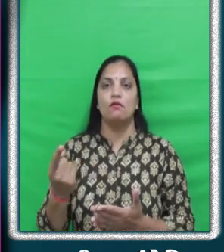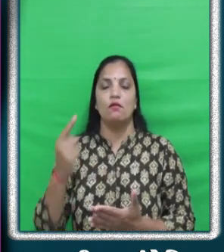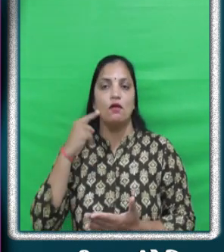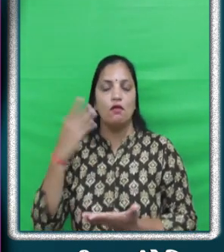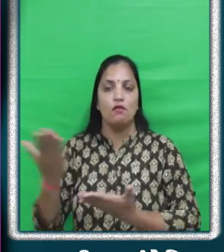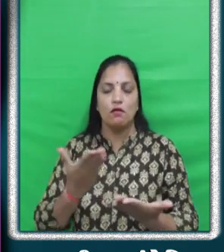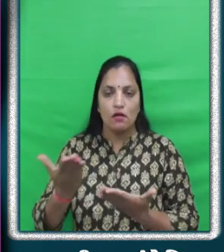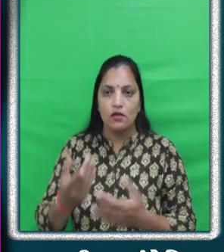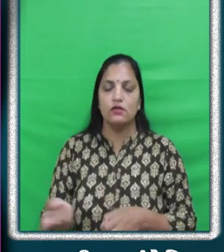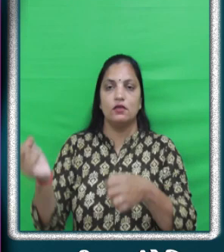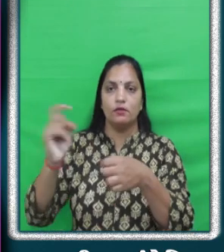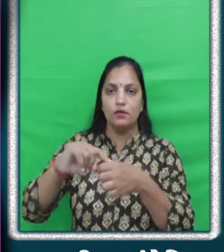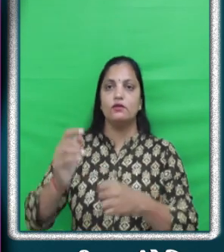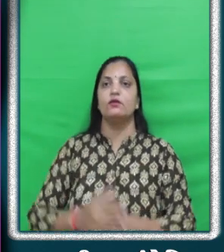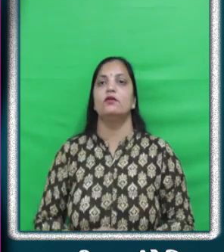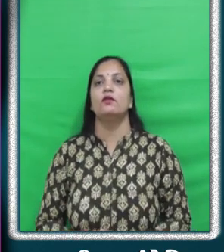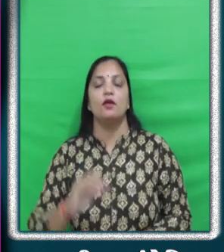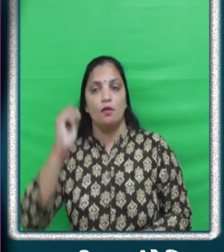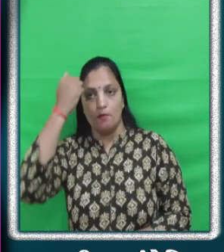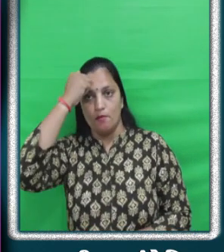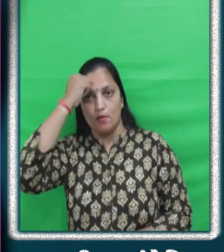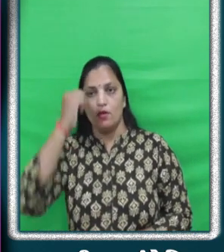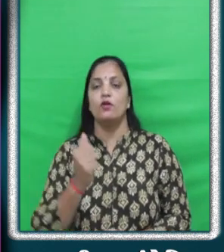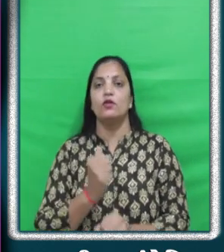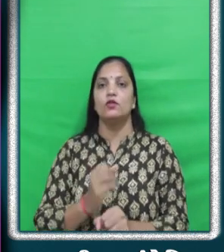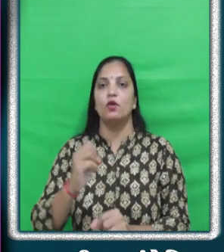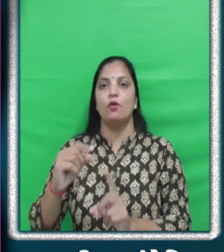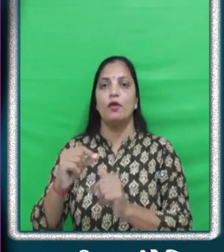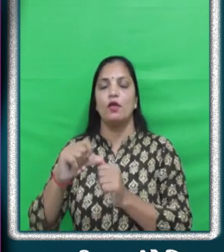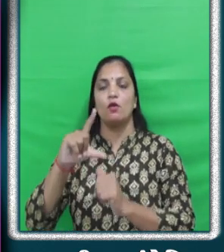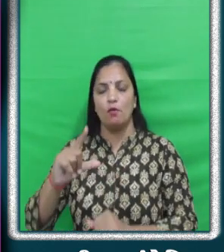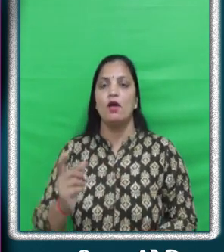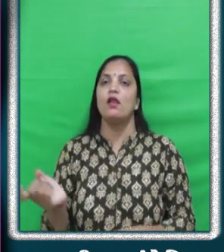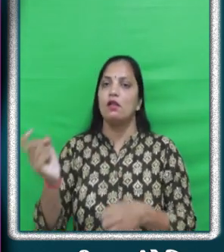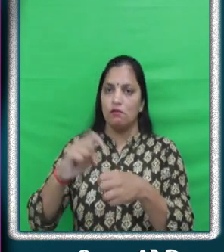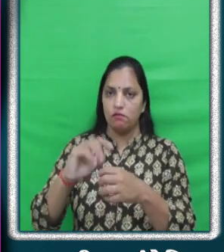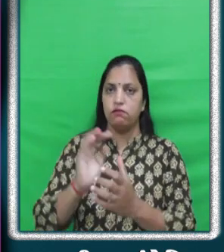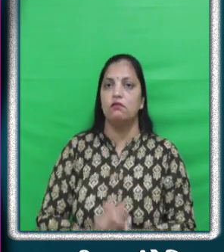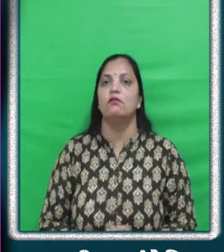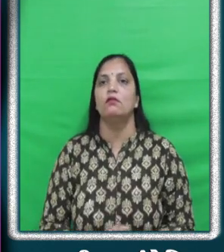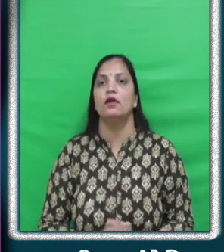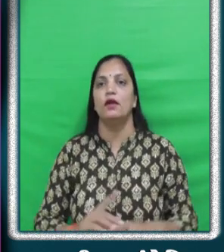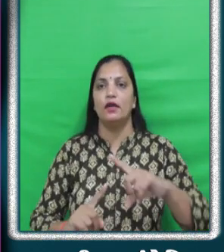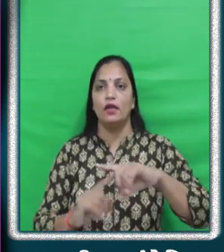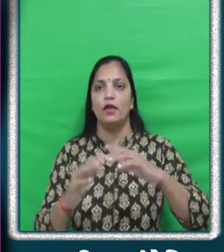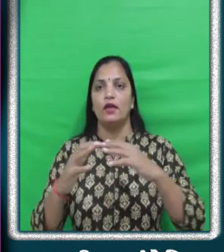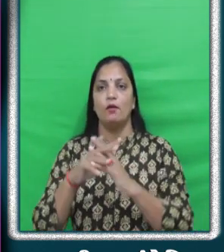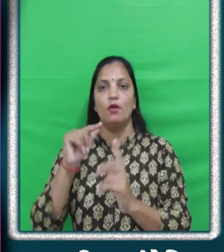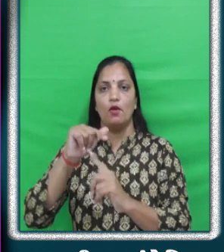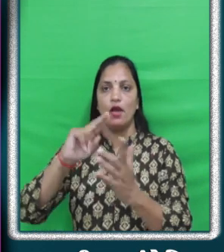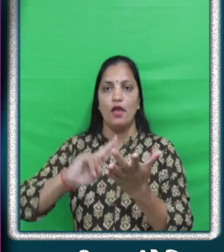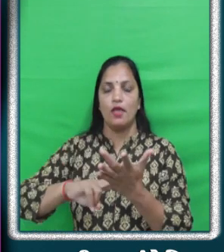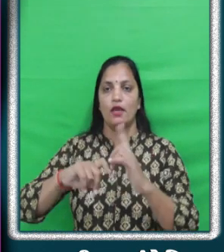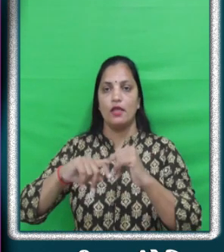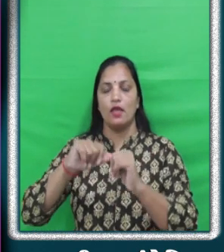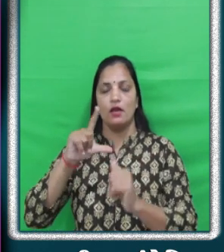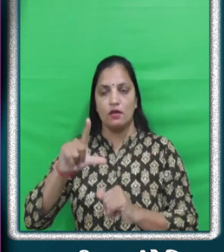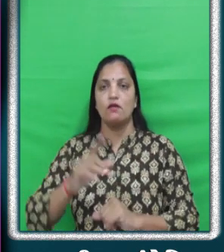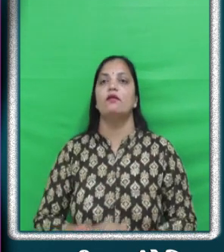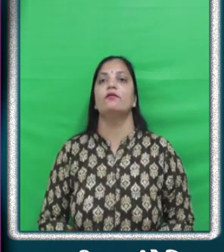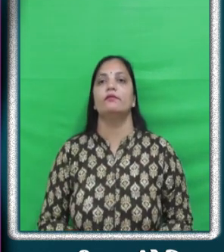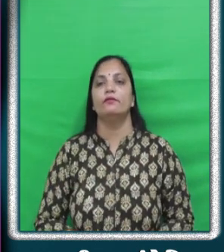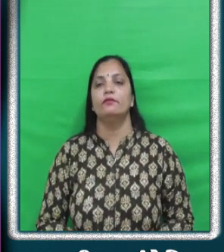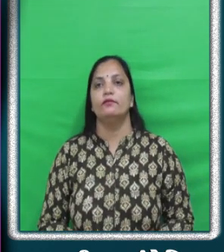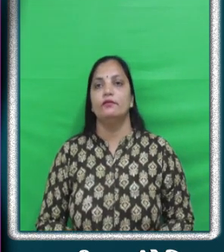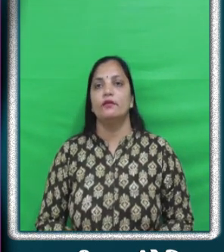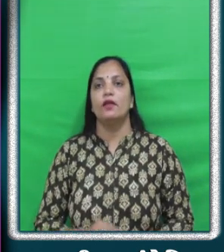લક્ષ્મીધર આપણી સાથે જોડાઈ ગયા છે, વડોદરાથી ગોપાલસિંહ આપણી સાથે જોડાઈ ગયા છે, ટ્વિંકલ આપણી સાથે જોડાઈ